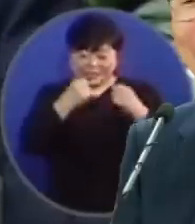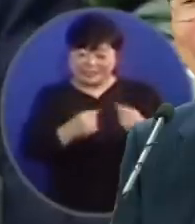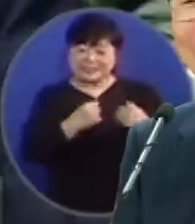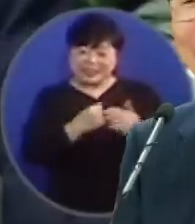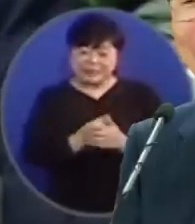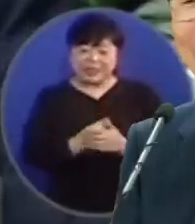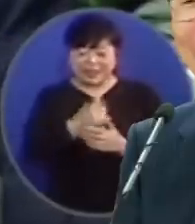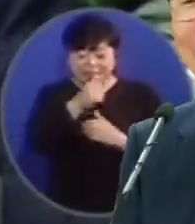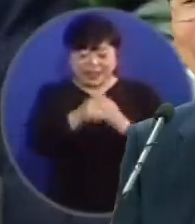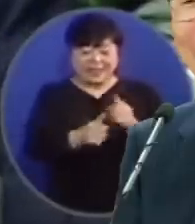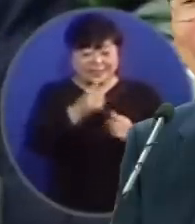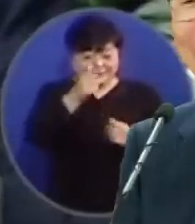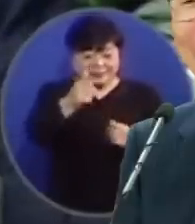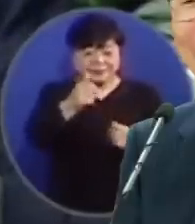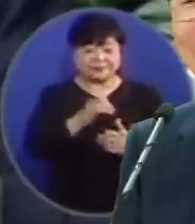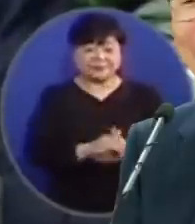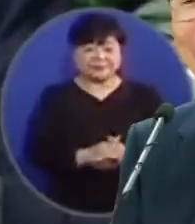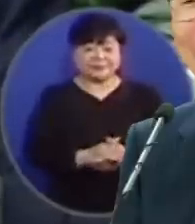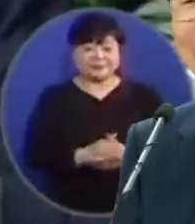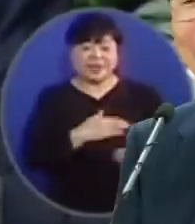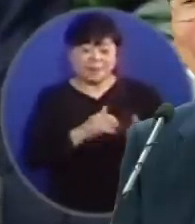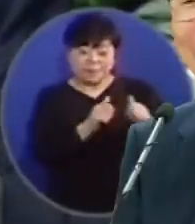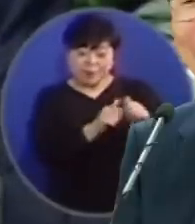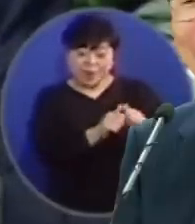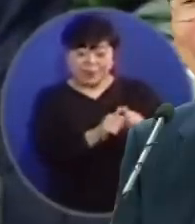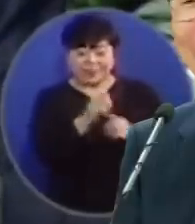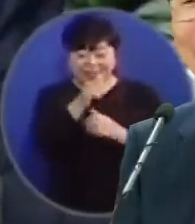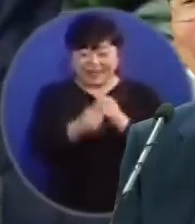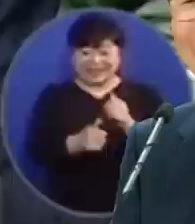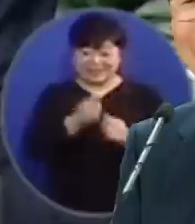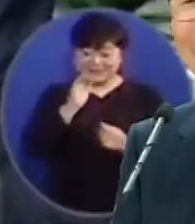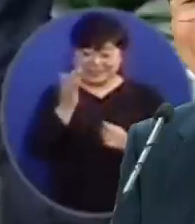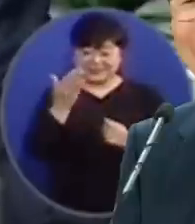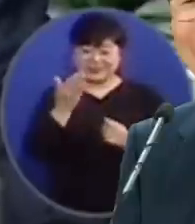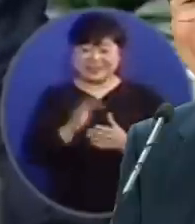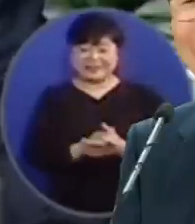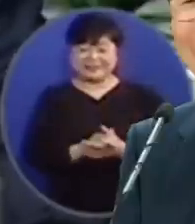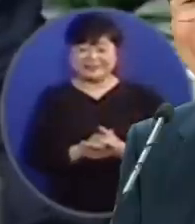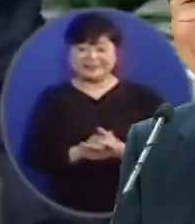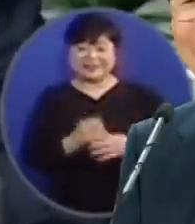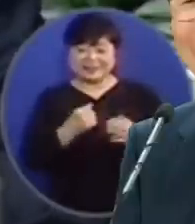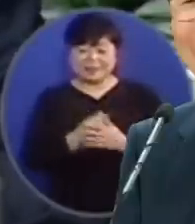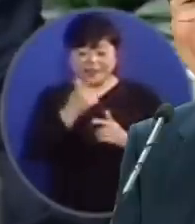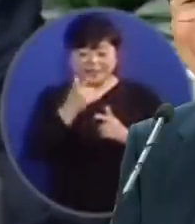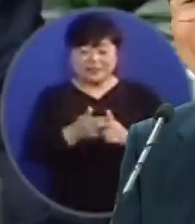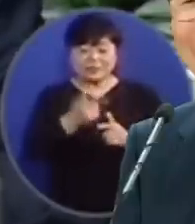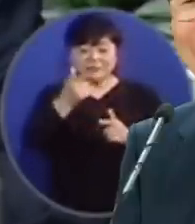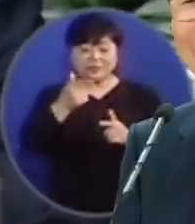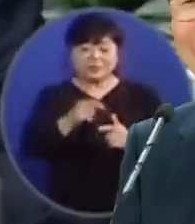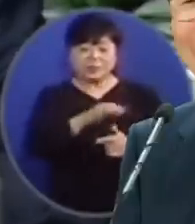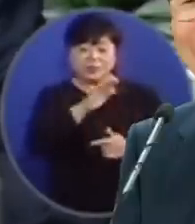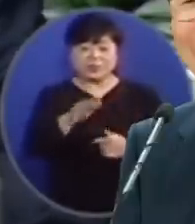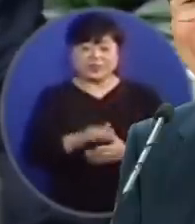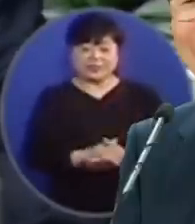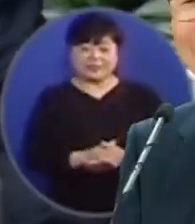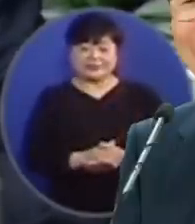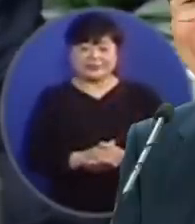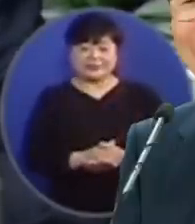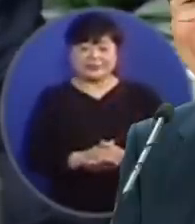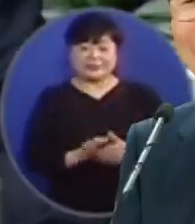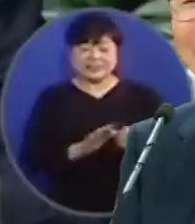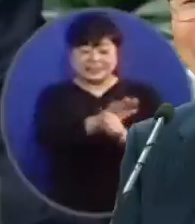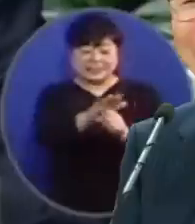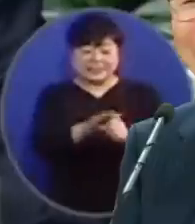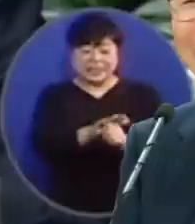때문에 하나님은 내 편이시고 내 하나님이 되시는 것입니다. 그러므로 예수님이 우리를